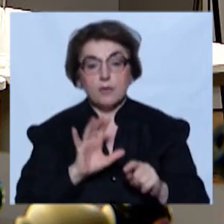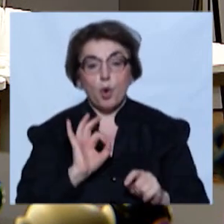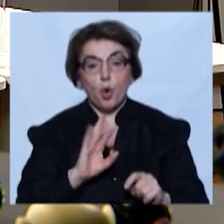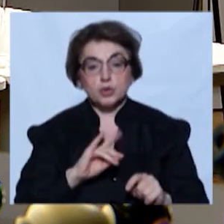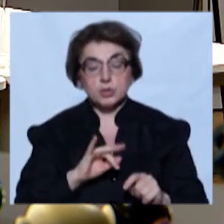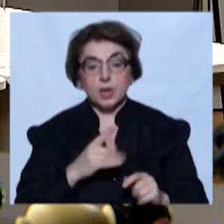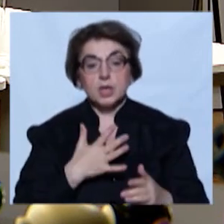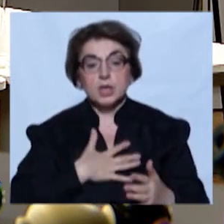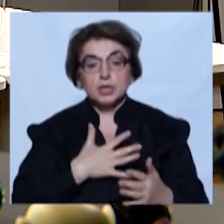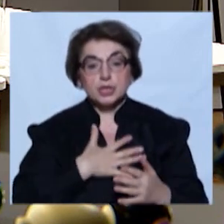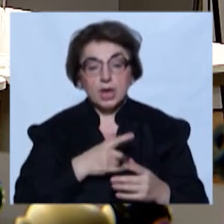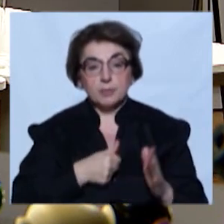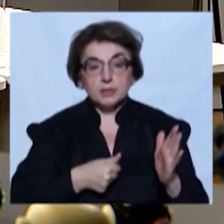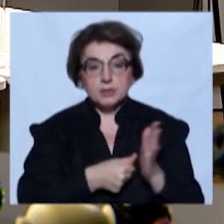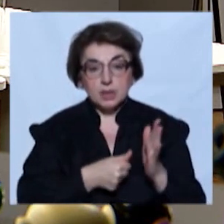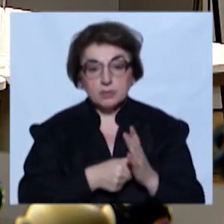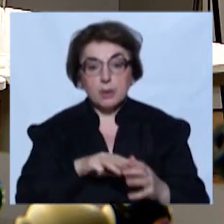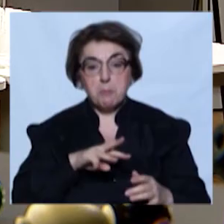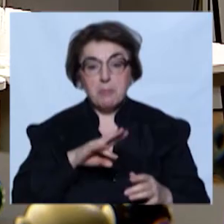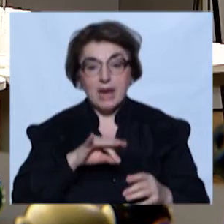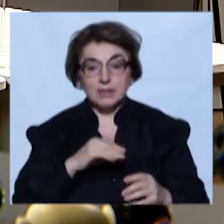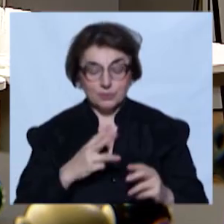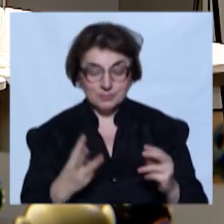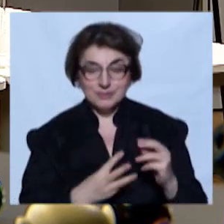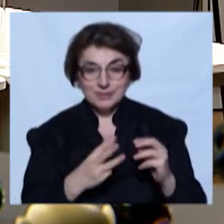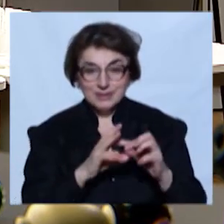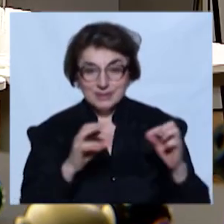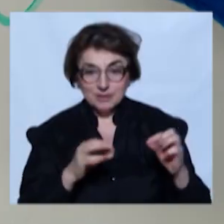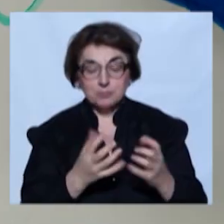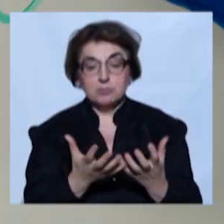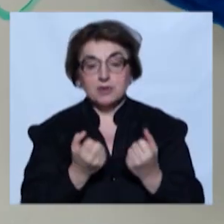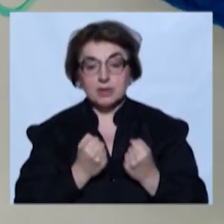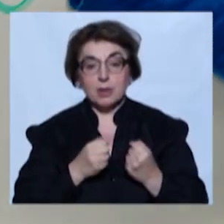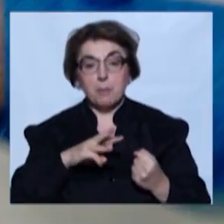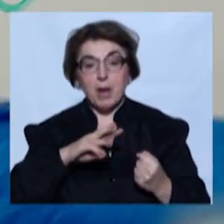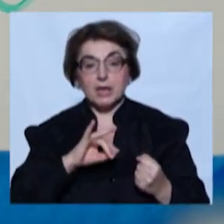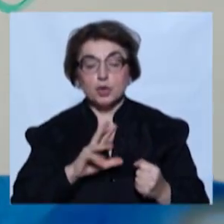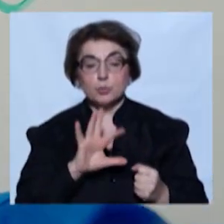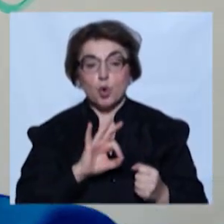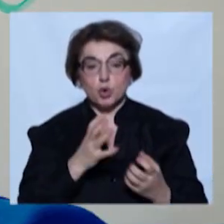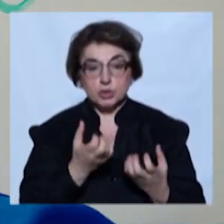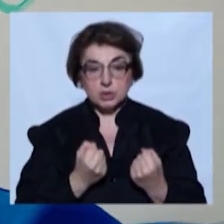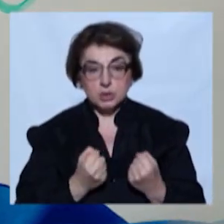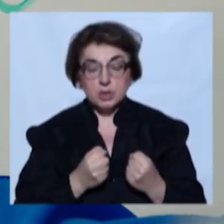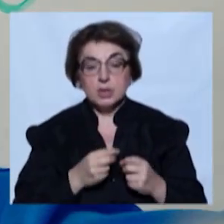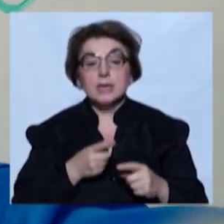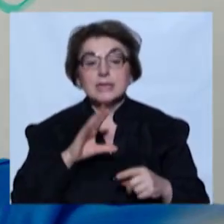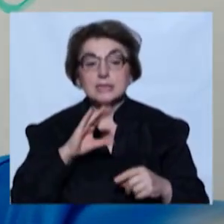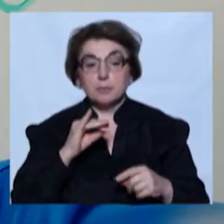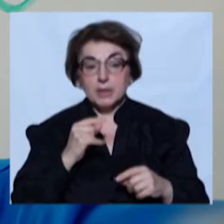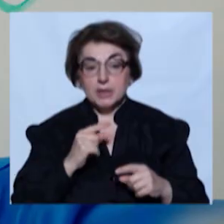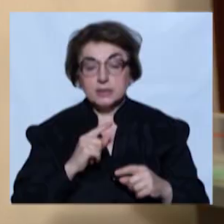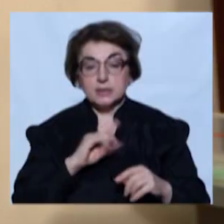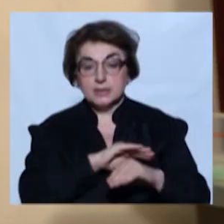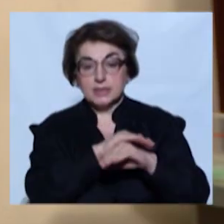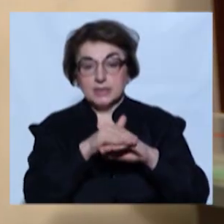ჟანგბადის საშუალებით ჩვენ მაგნიუმის ლენტი დავწვით და მივიღეთ მაგნიუმის ოქსიდი. სპილენძის